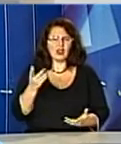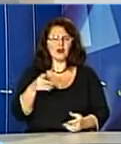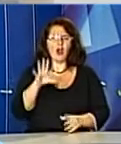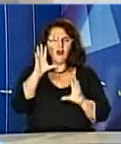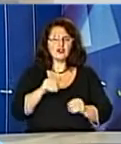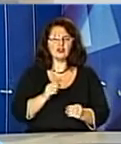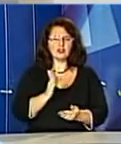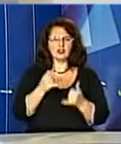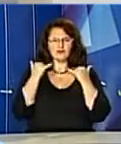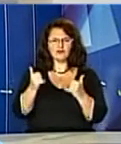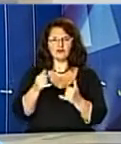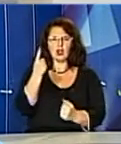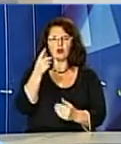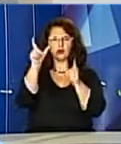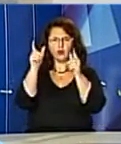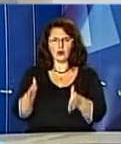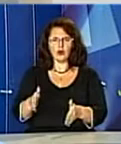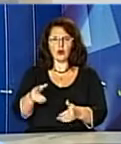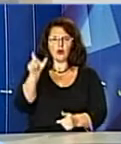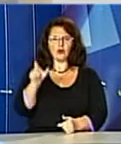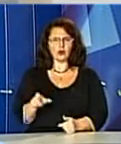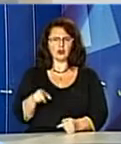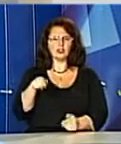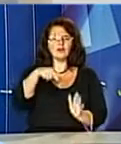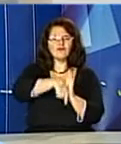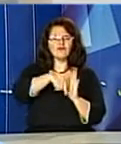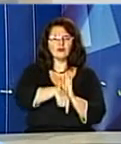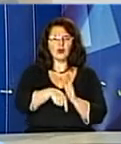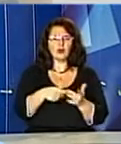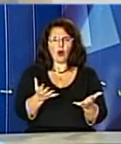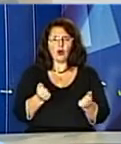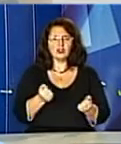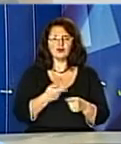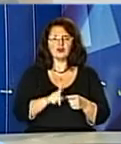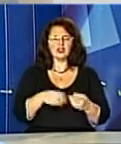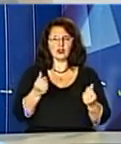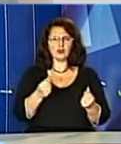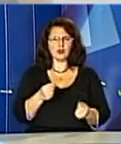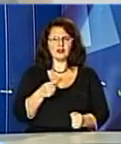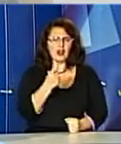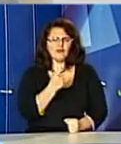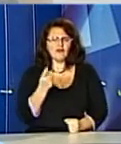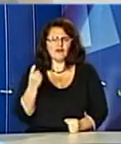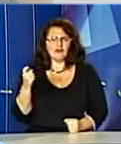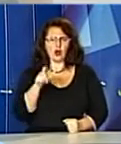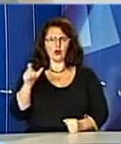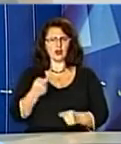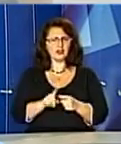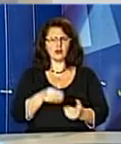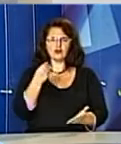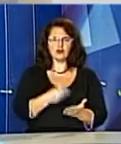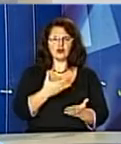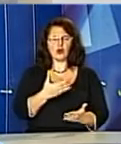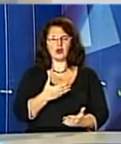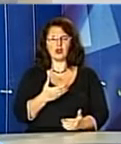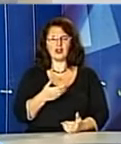конкретну людину. Тобто там мова про реципієнтів цієї програми йде на сотні осіб. А те саме стосується дуже вартісного питання,